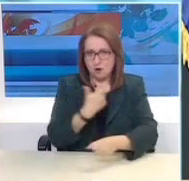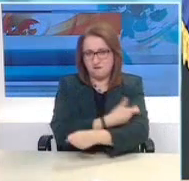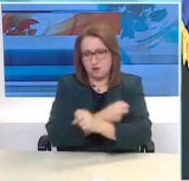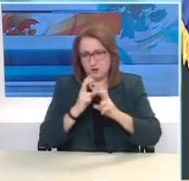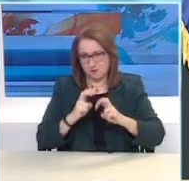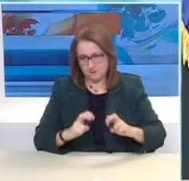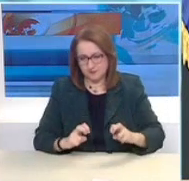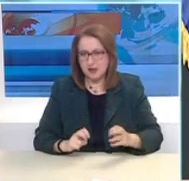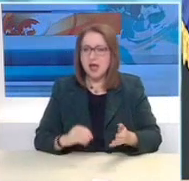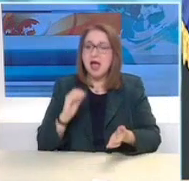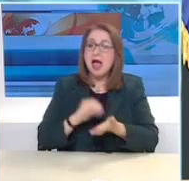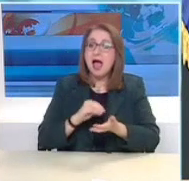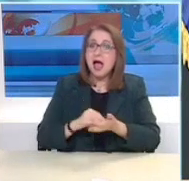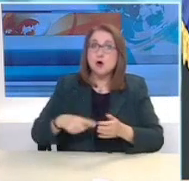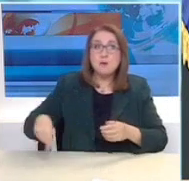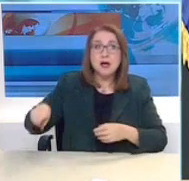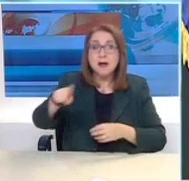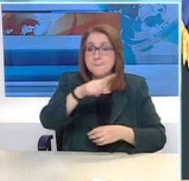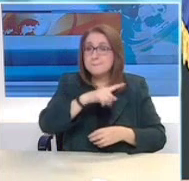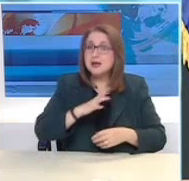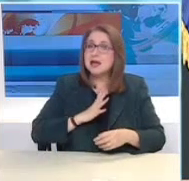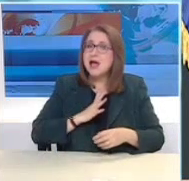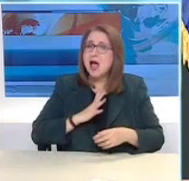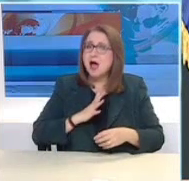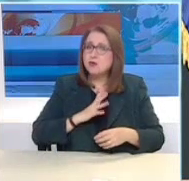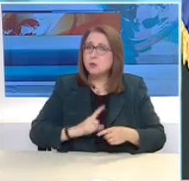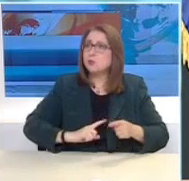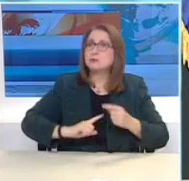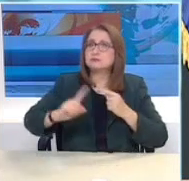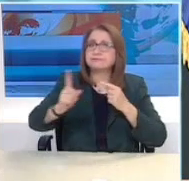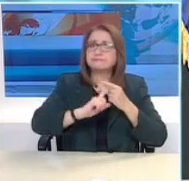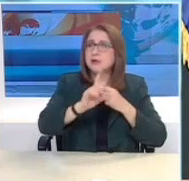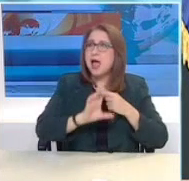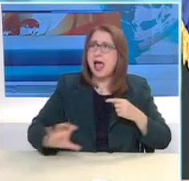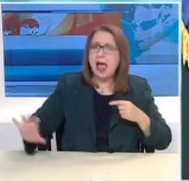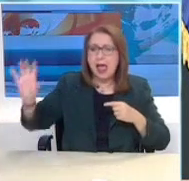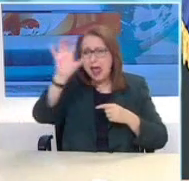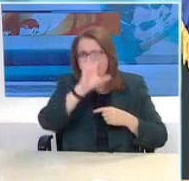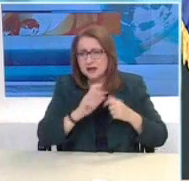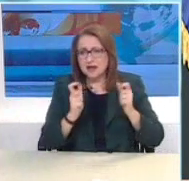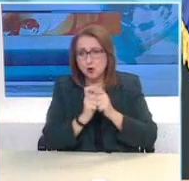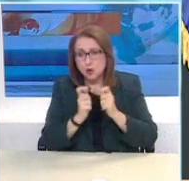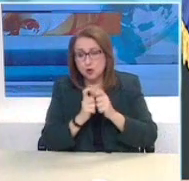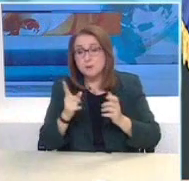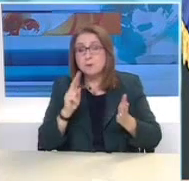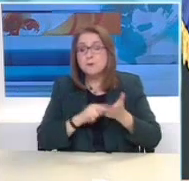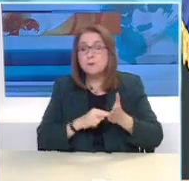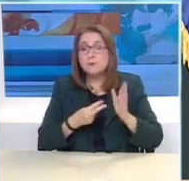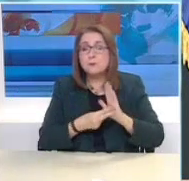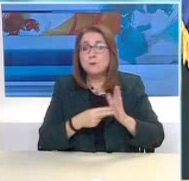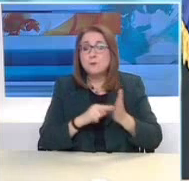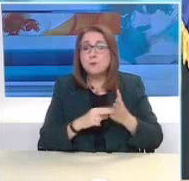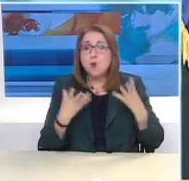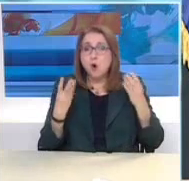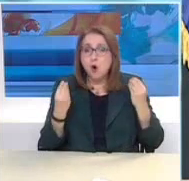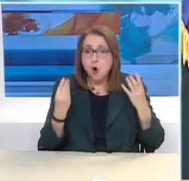πρέπει να θυμίσω ότι είναι σημαντικότατη η τήρηση των μέτρων αυτοπροστασίας, παρακολούθηση